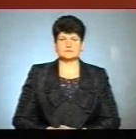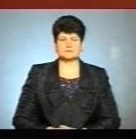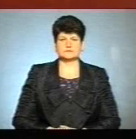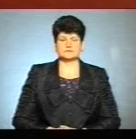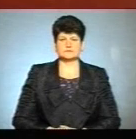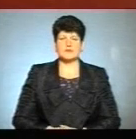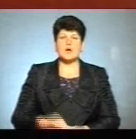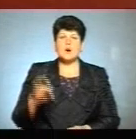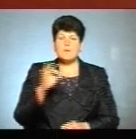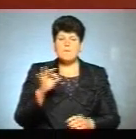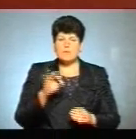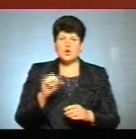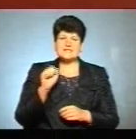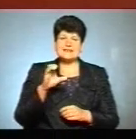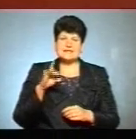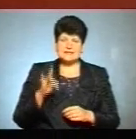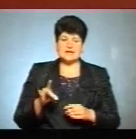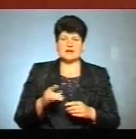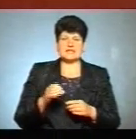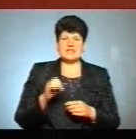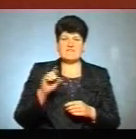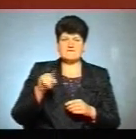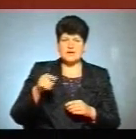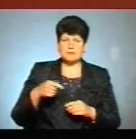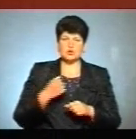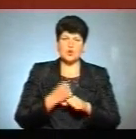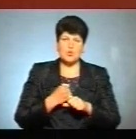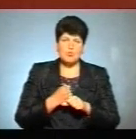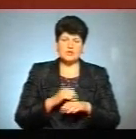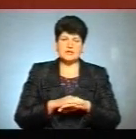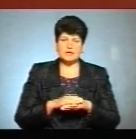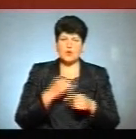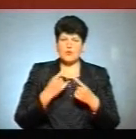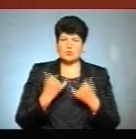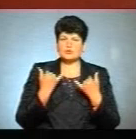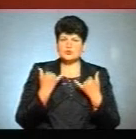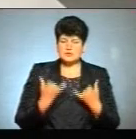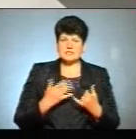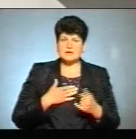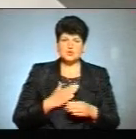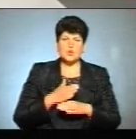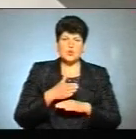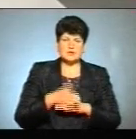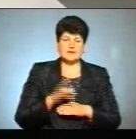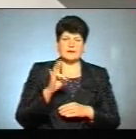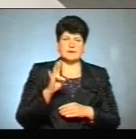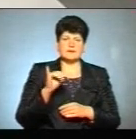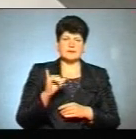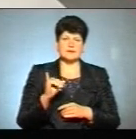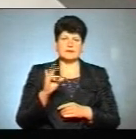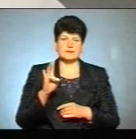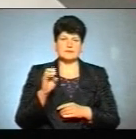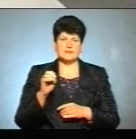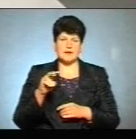Про санітарні та протиепідемічні вимоги до роботи ринків говоримо сьогодні із нашою гостею, а це Нінель Цяпа,